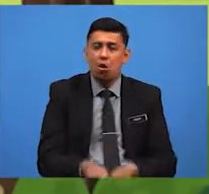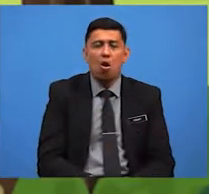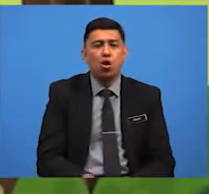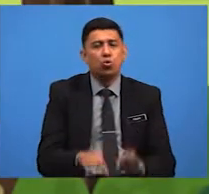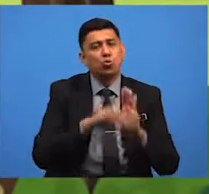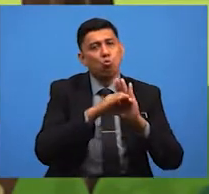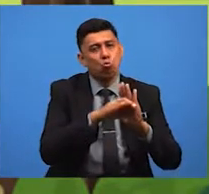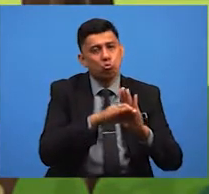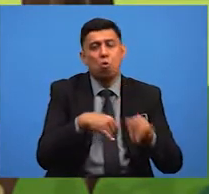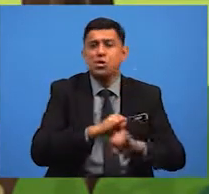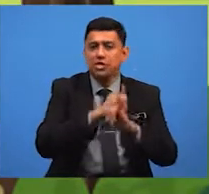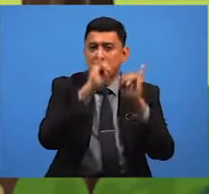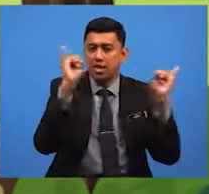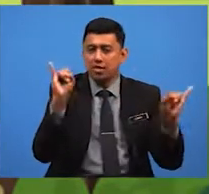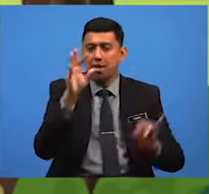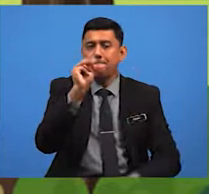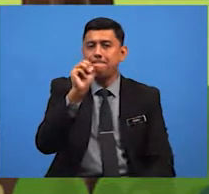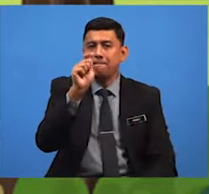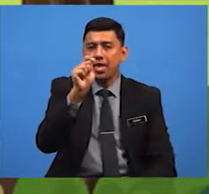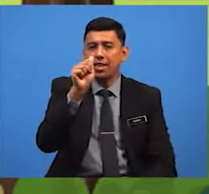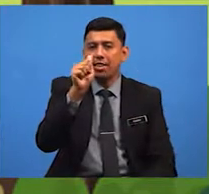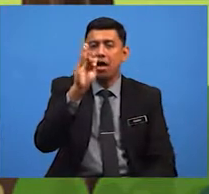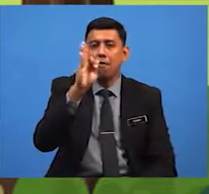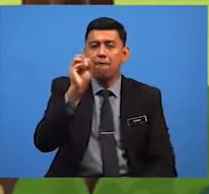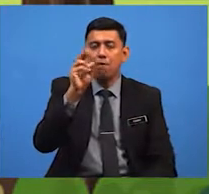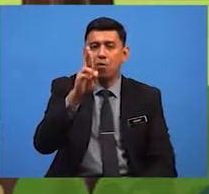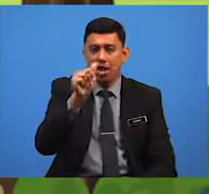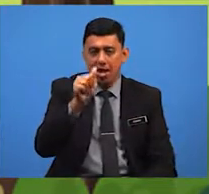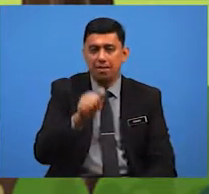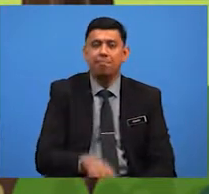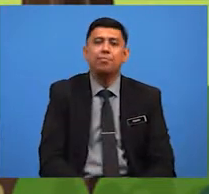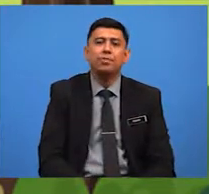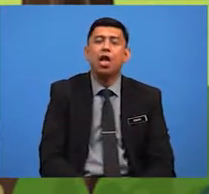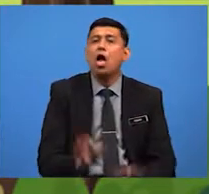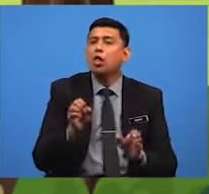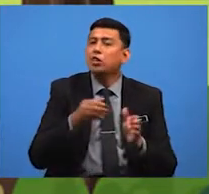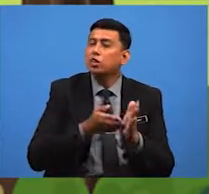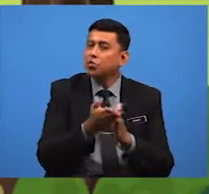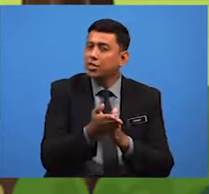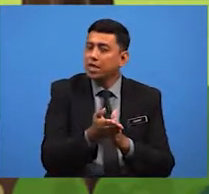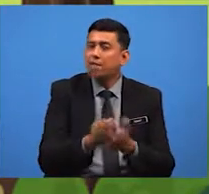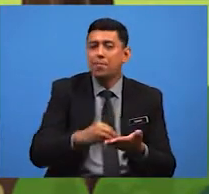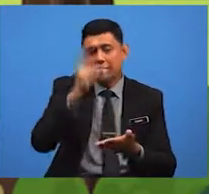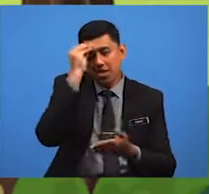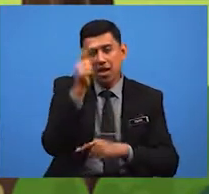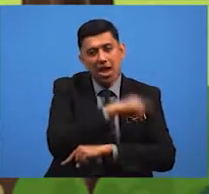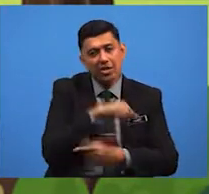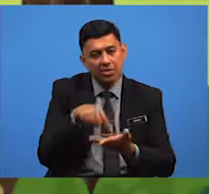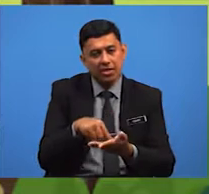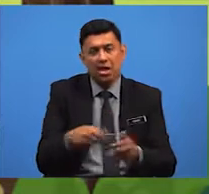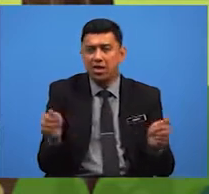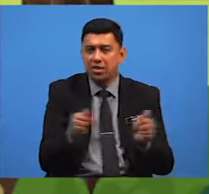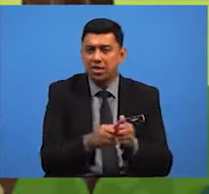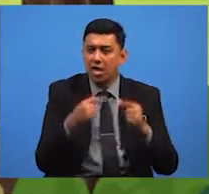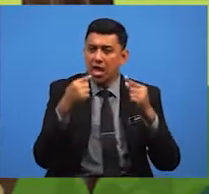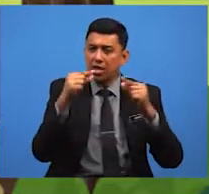gaya bahasa metafora. Kita teruskan pembelajaran pada hari ini dengan gaya